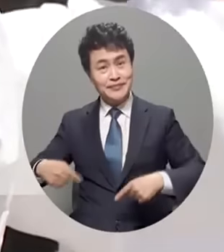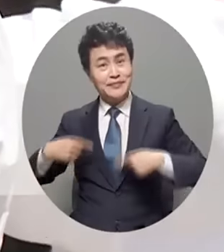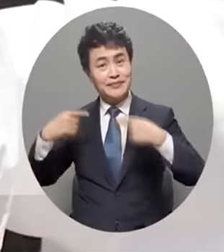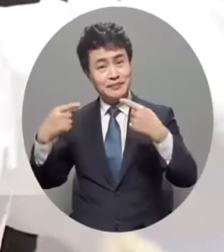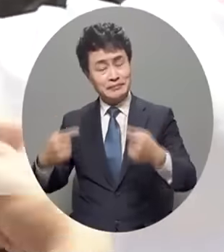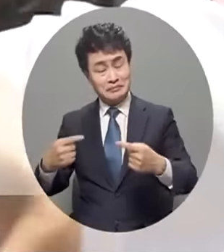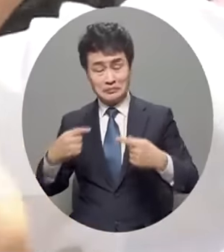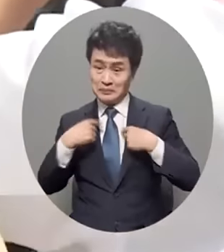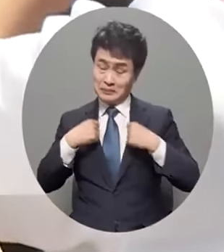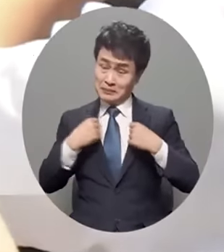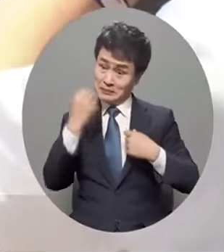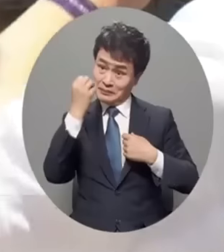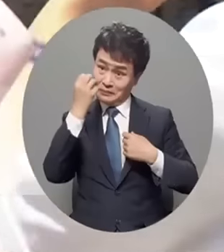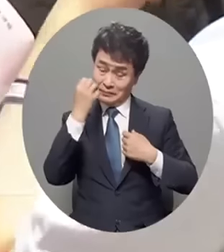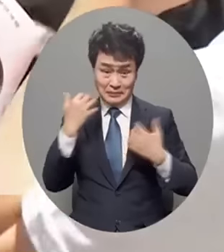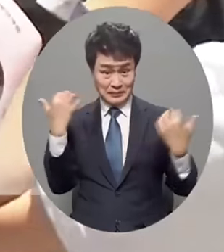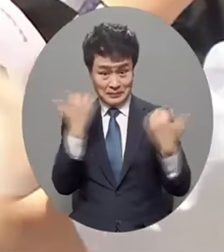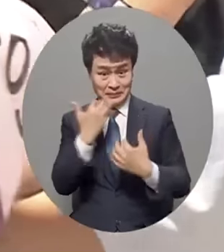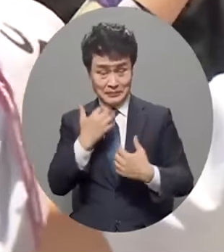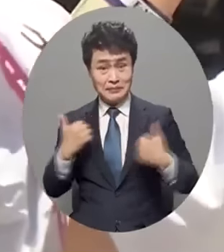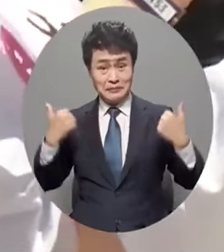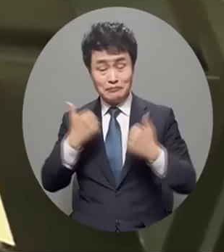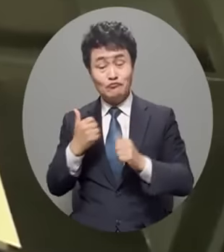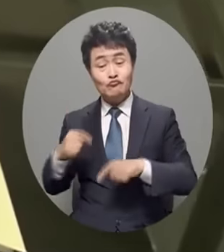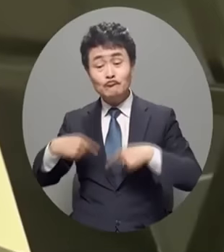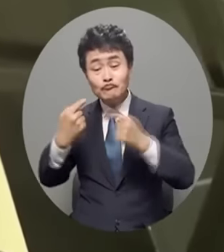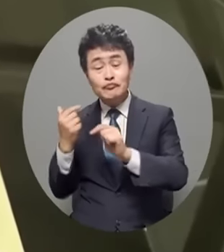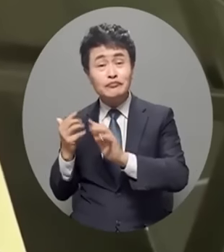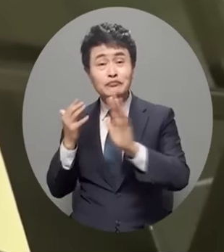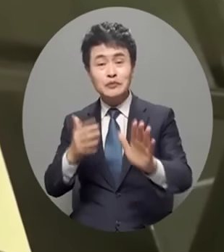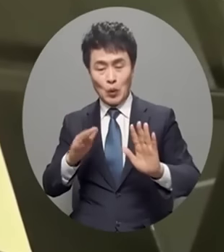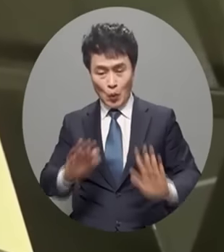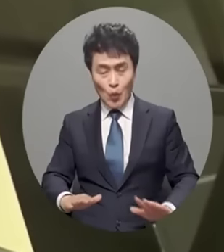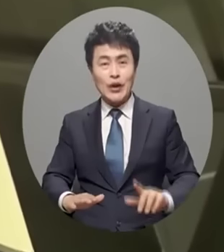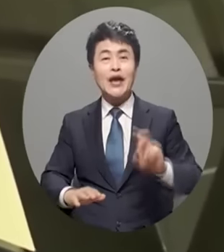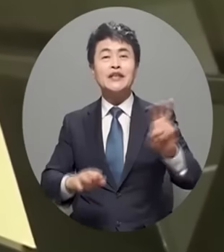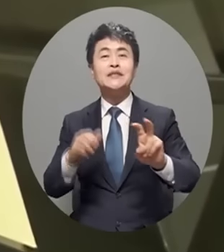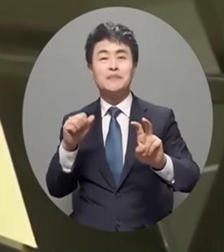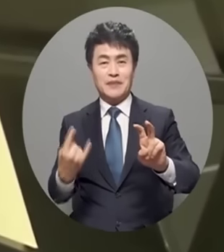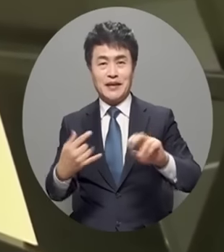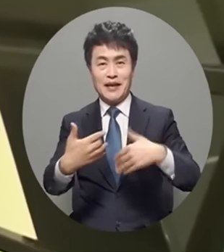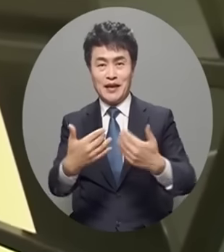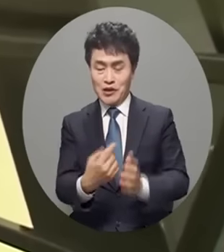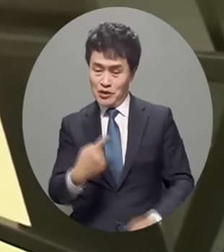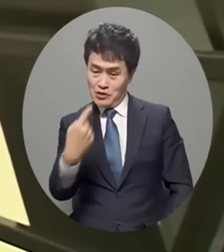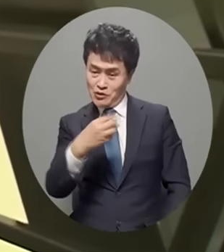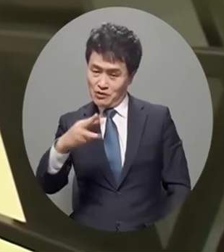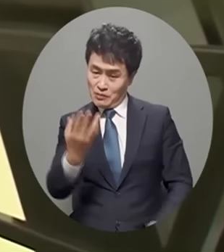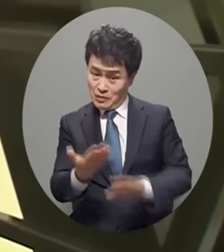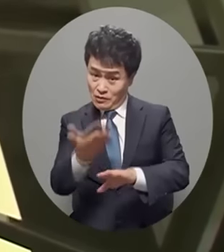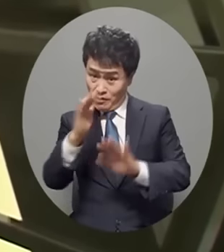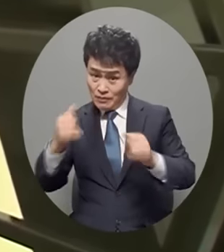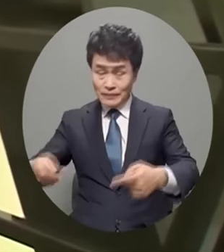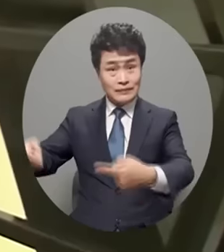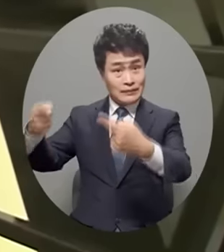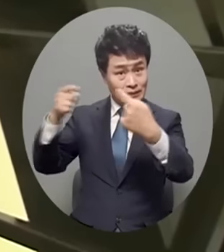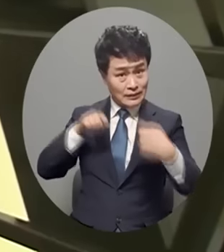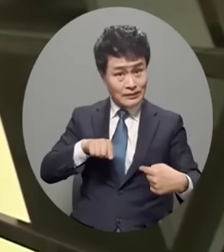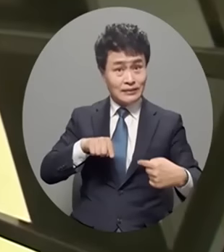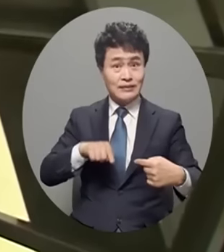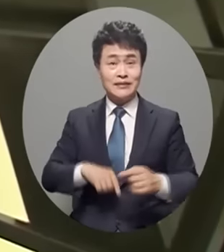이색 복장 참가자들이 뒤를 이었습니다. 올해로 20회를 맞은 이번 대회에는 1,300명이 넘는 참가자가 몰렸습니다.